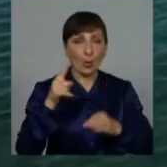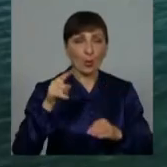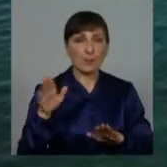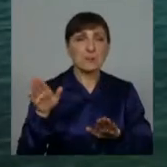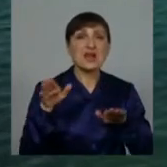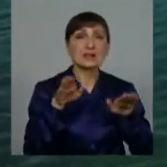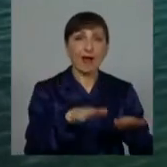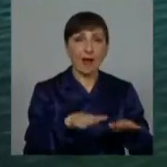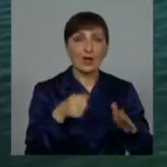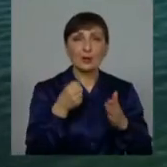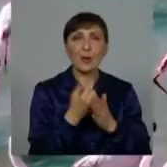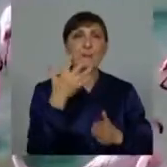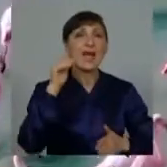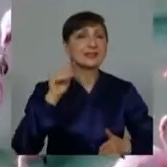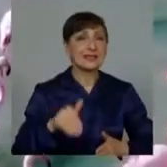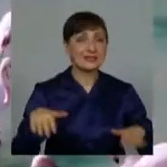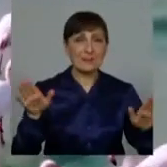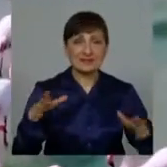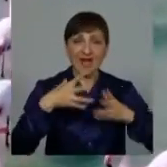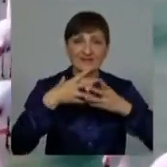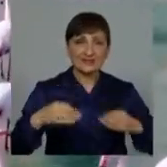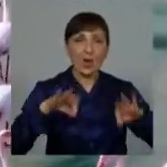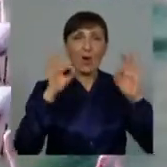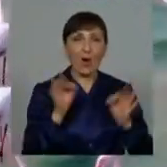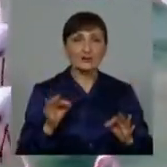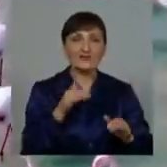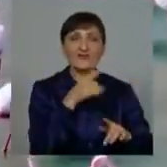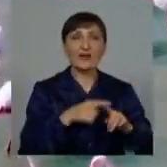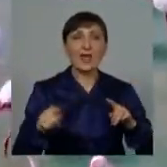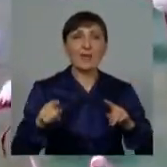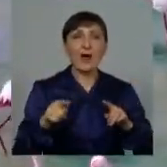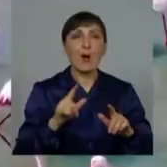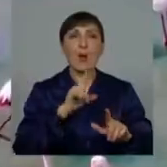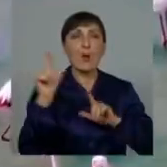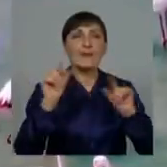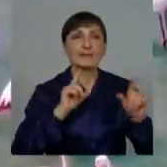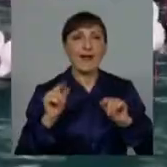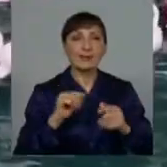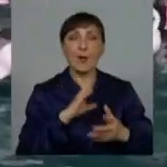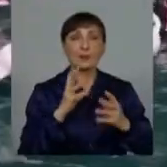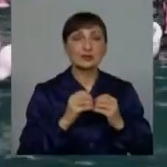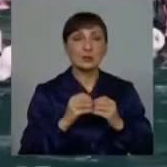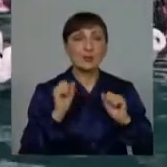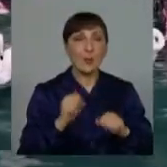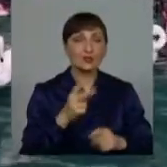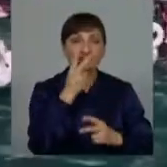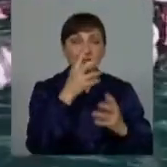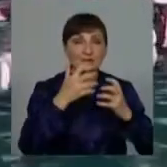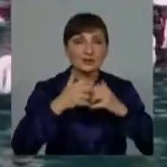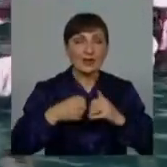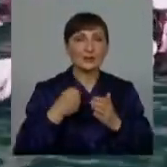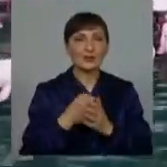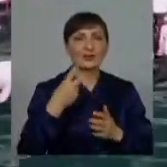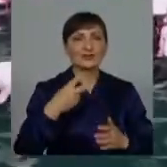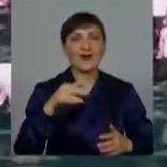зимовку прилетают до 5000 птиц, а весной и осенью во время сезонных миграций в общей сложности можно насчитать до